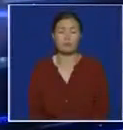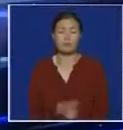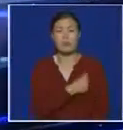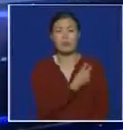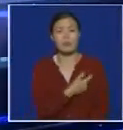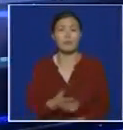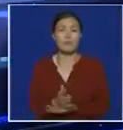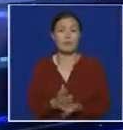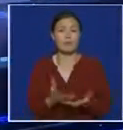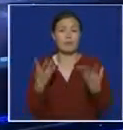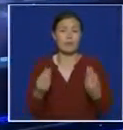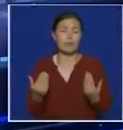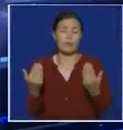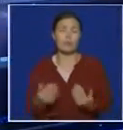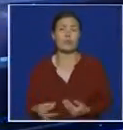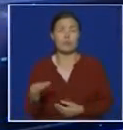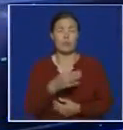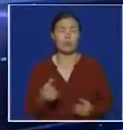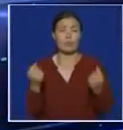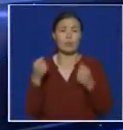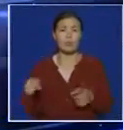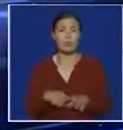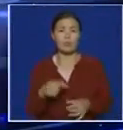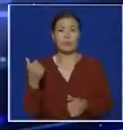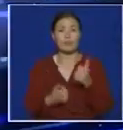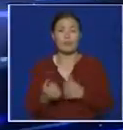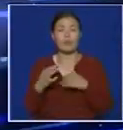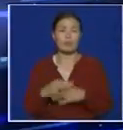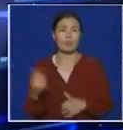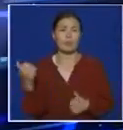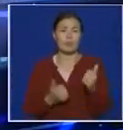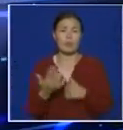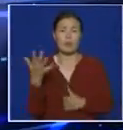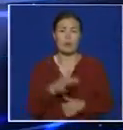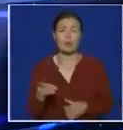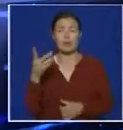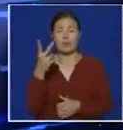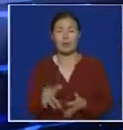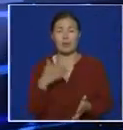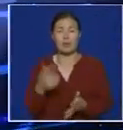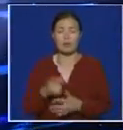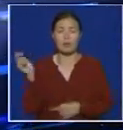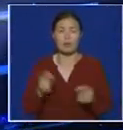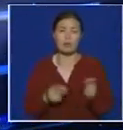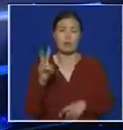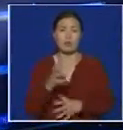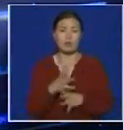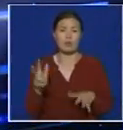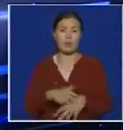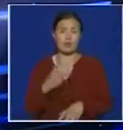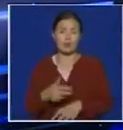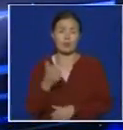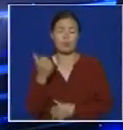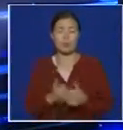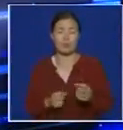Медицина қызметкерлерінің күніне орай облыстық спорттық спартакиада өтті. Жарысқа 5 аудан, 2 қаладан келген 200-ге жуық дәрігерлер мен